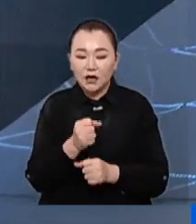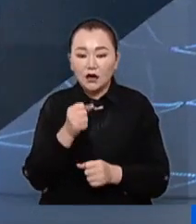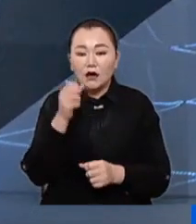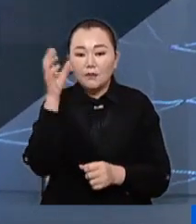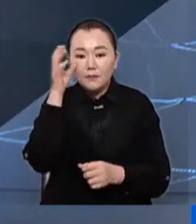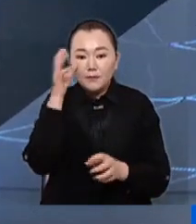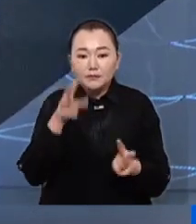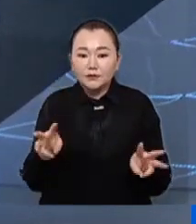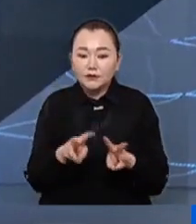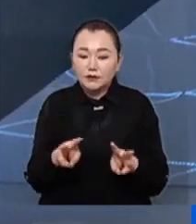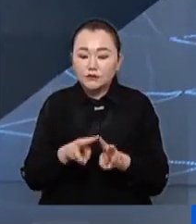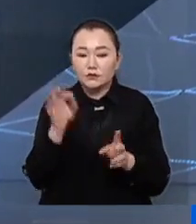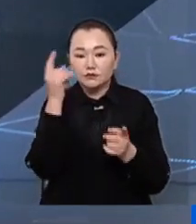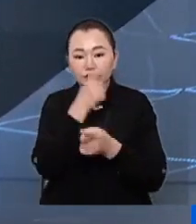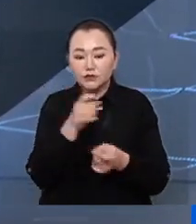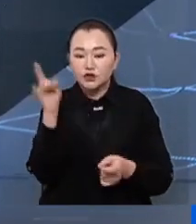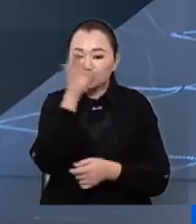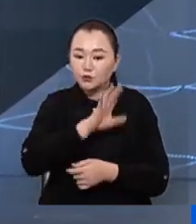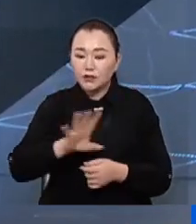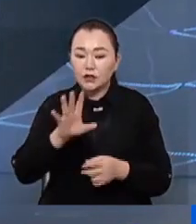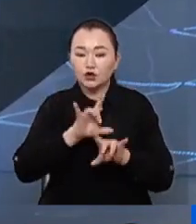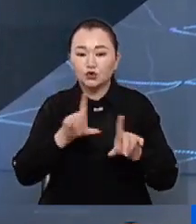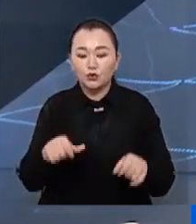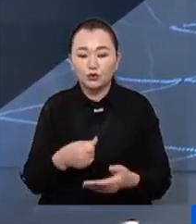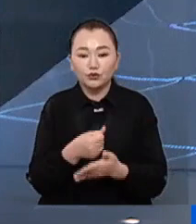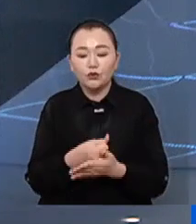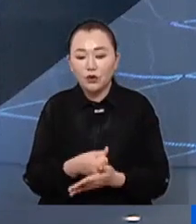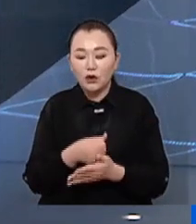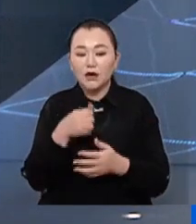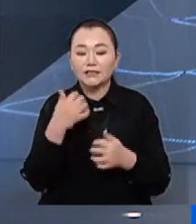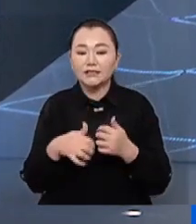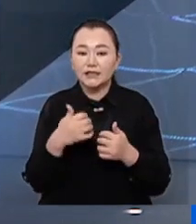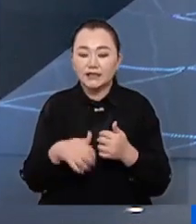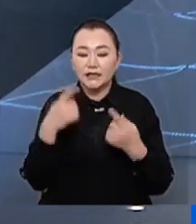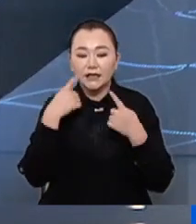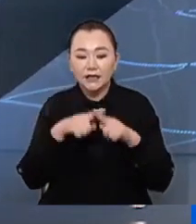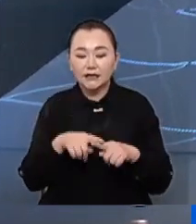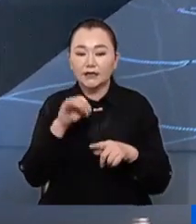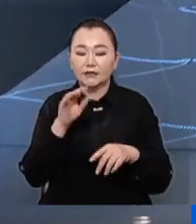ағарту министрлігінің дерегінше, республика бойынша мектепке дейінгі орта,